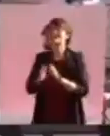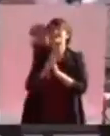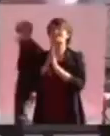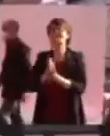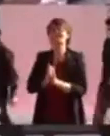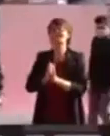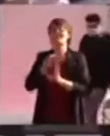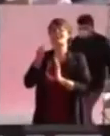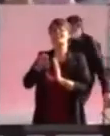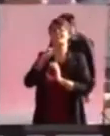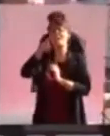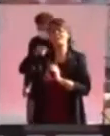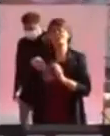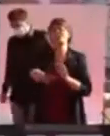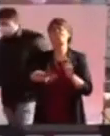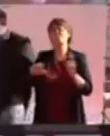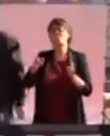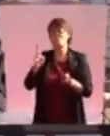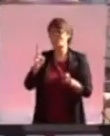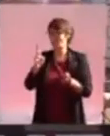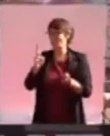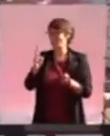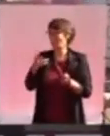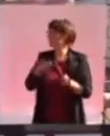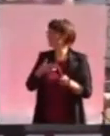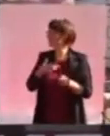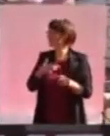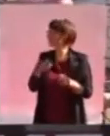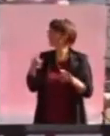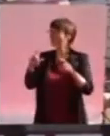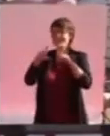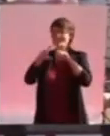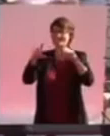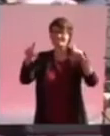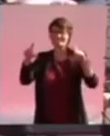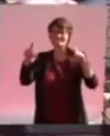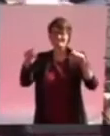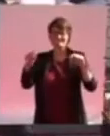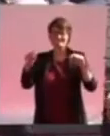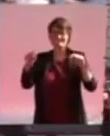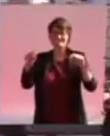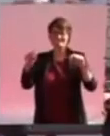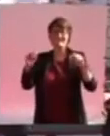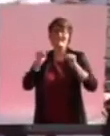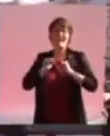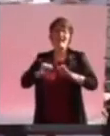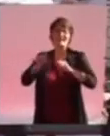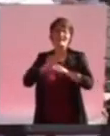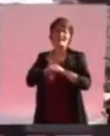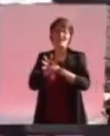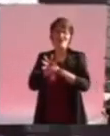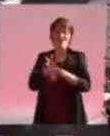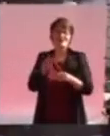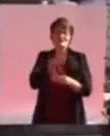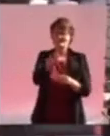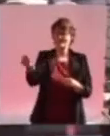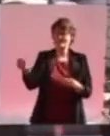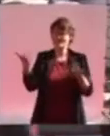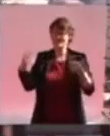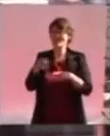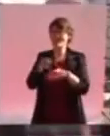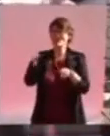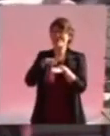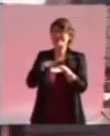più faccio vedere qui c'è il kit antico vide che vi è stato distribuito utilizzatelo soprattutto rimanete